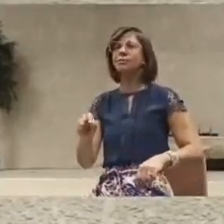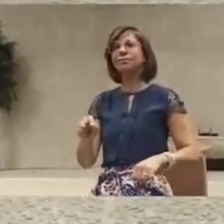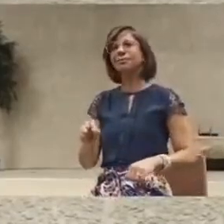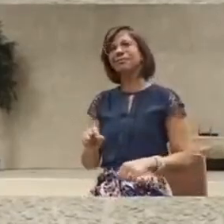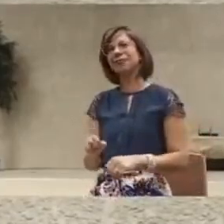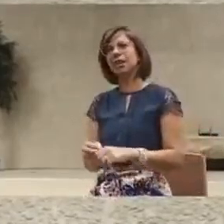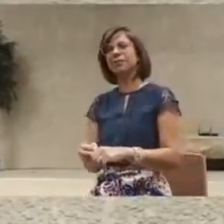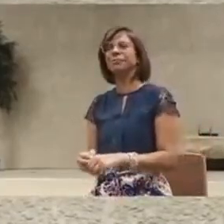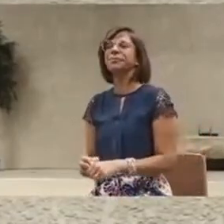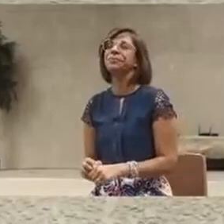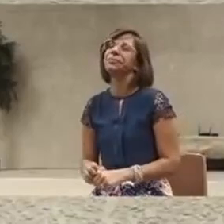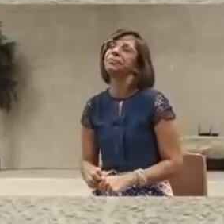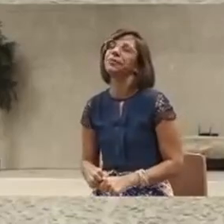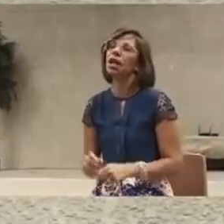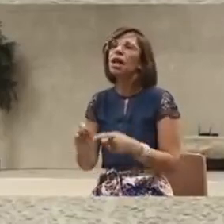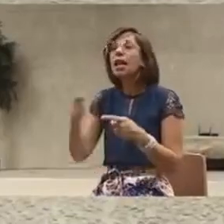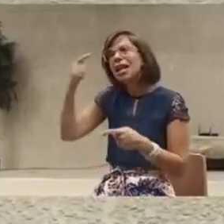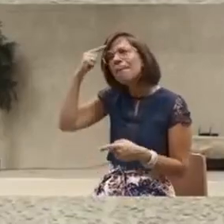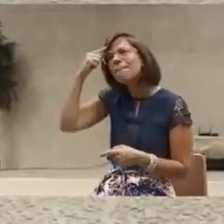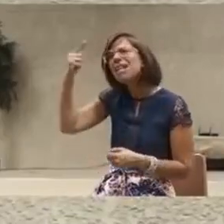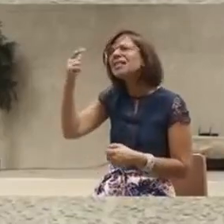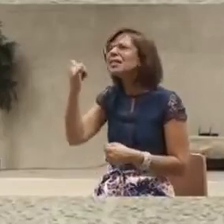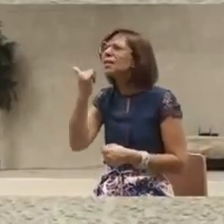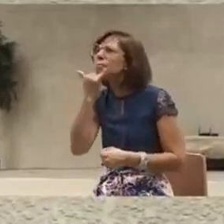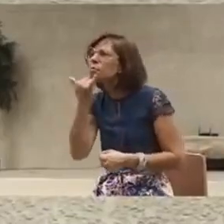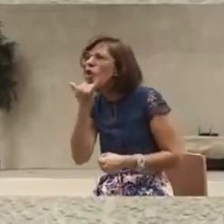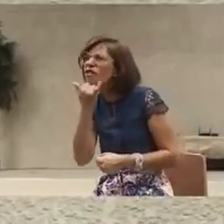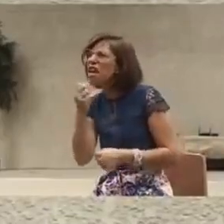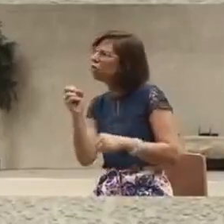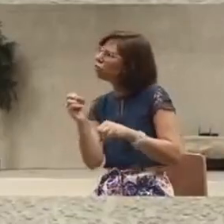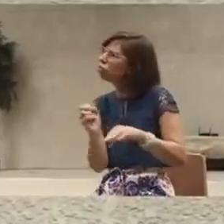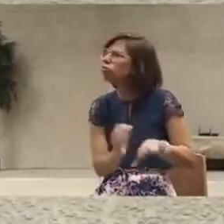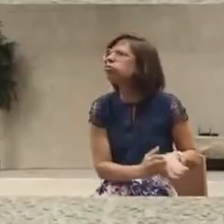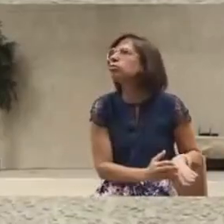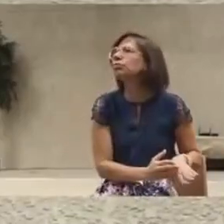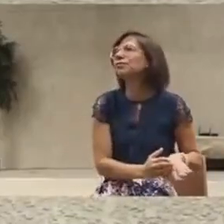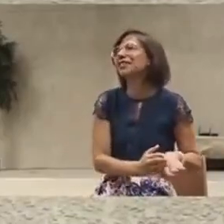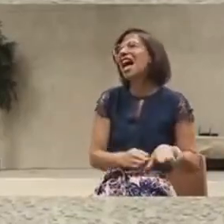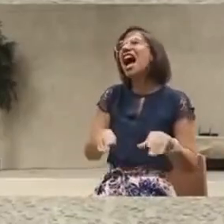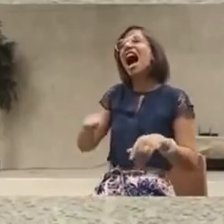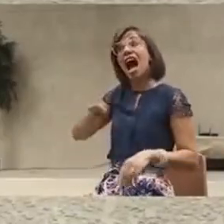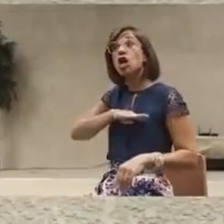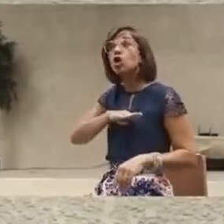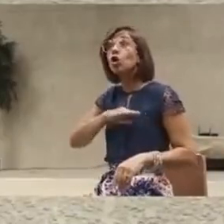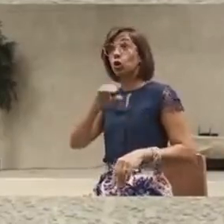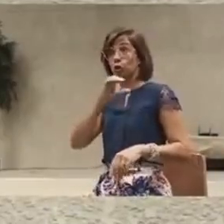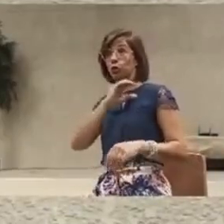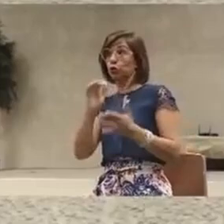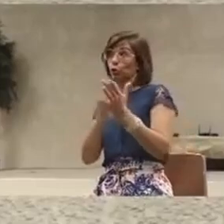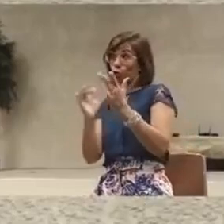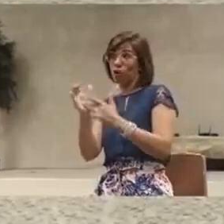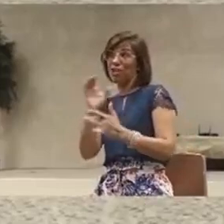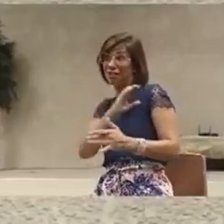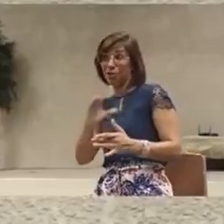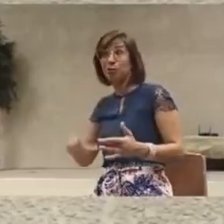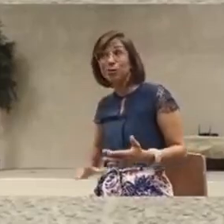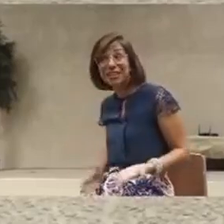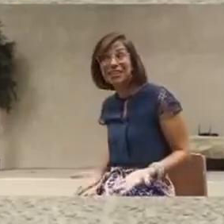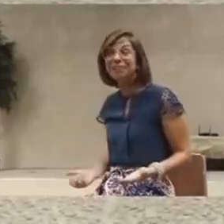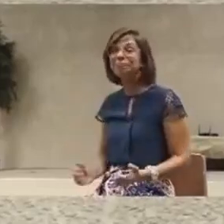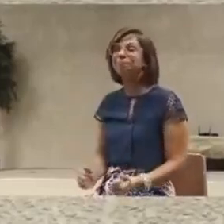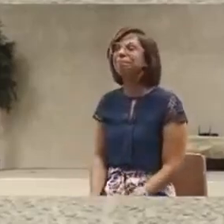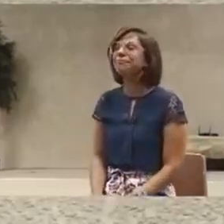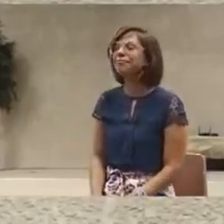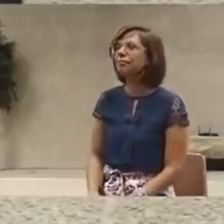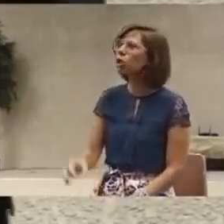jeter loin ces choses. Nous avons la capacité en Jésus-Christ. Nous avons la capacité désormais